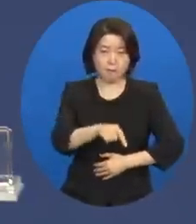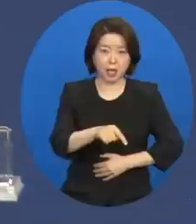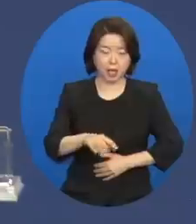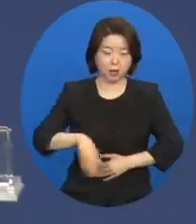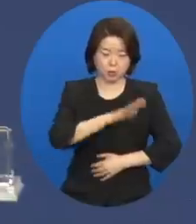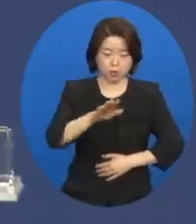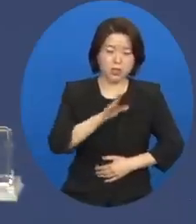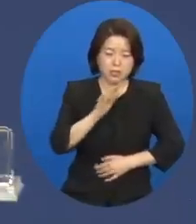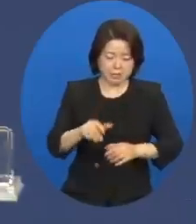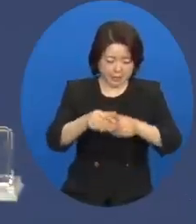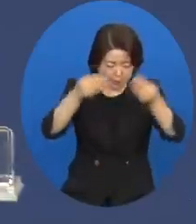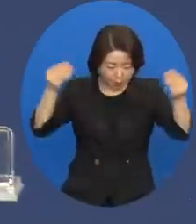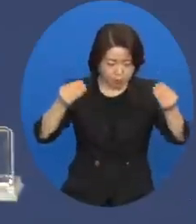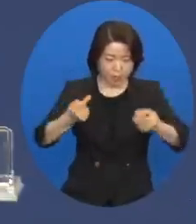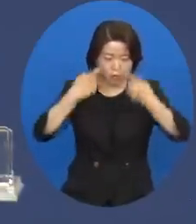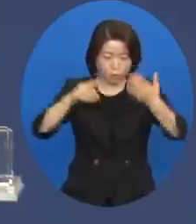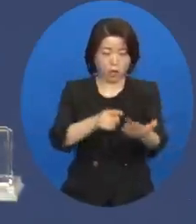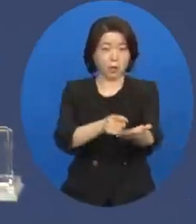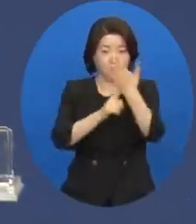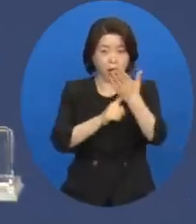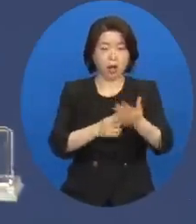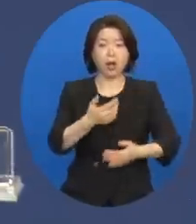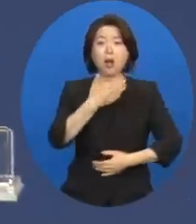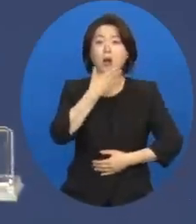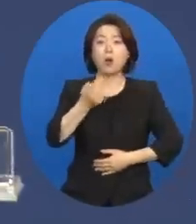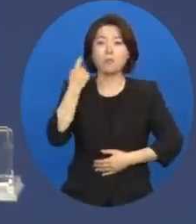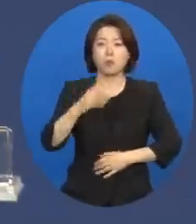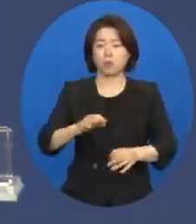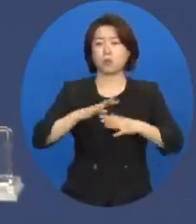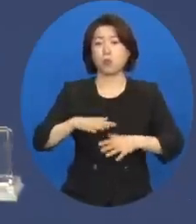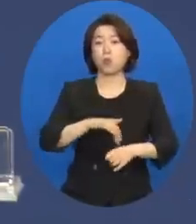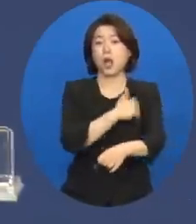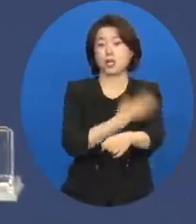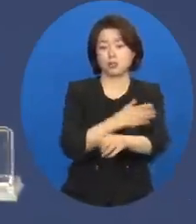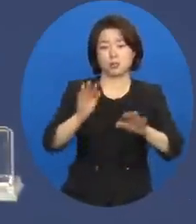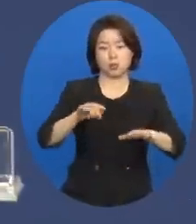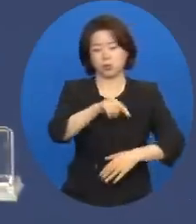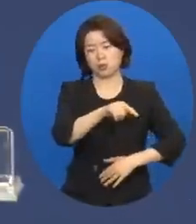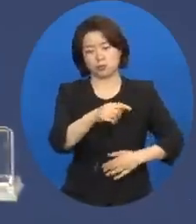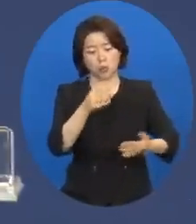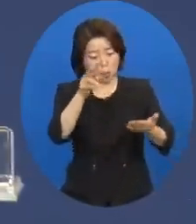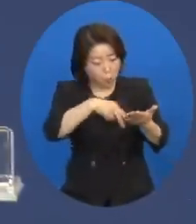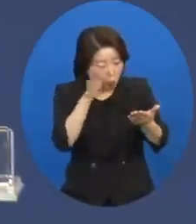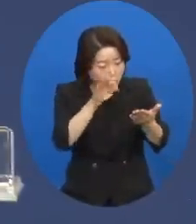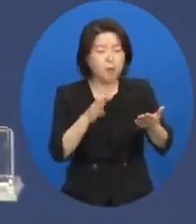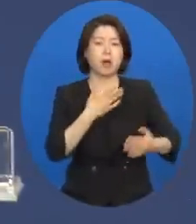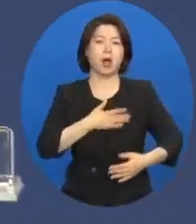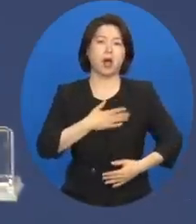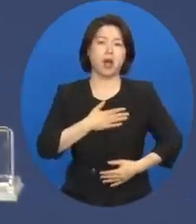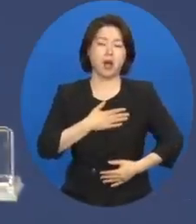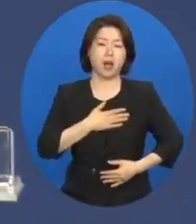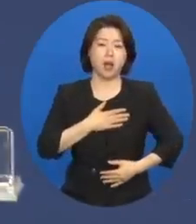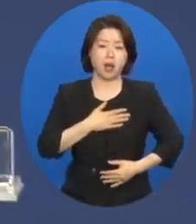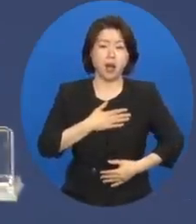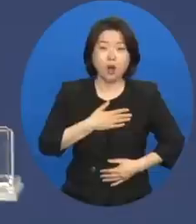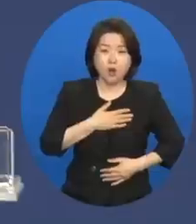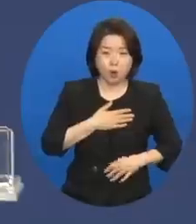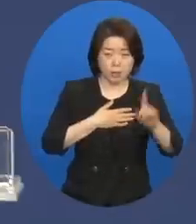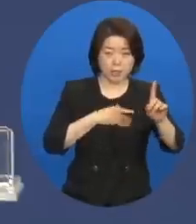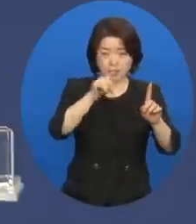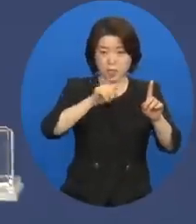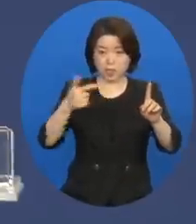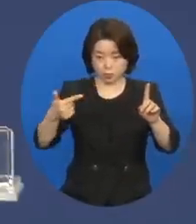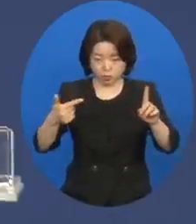실체를 정확하게 드러내시는 복음의 놀라운 능력을 여기서 경험하게 돼요. 그래서 로마서 1장 16절에도 내가 이